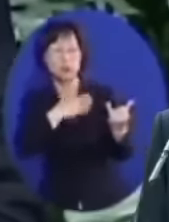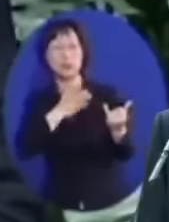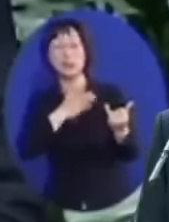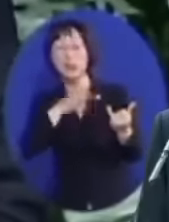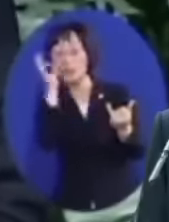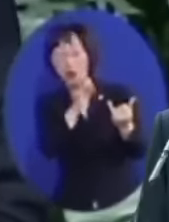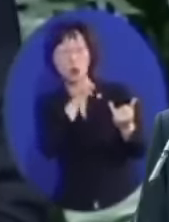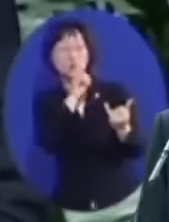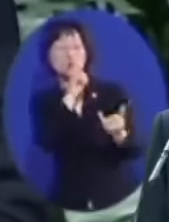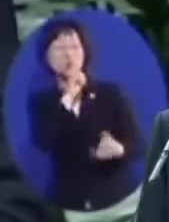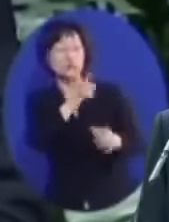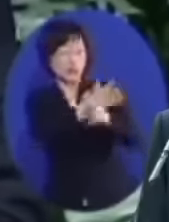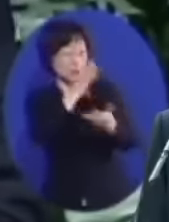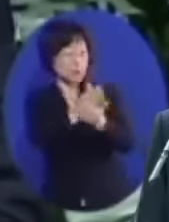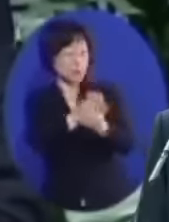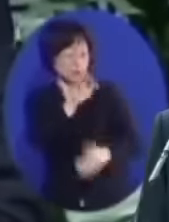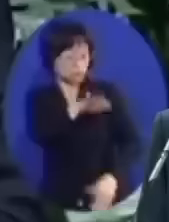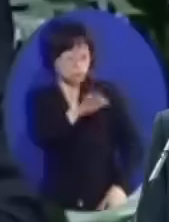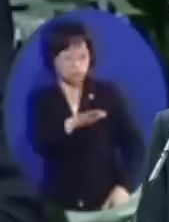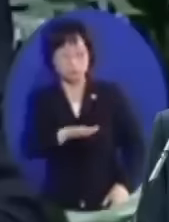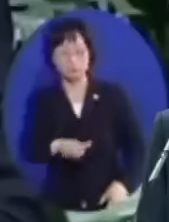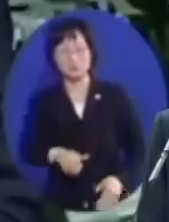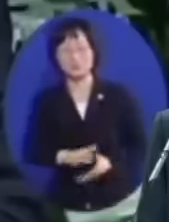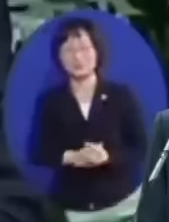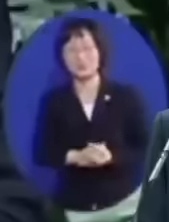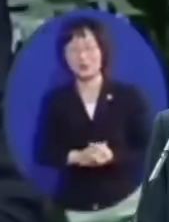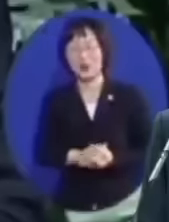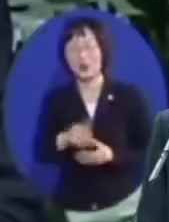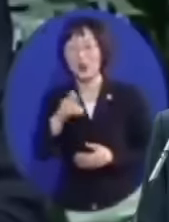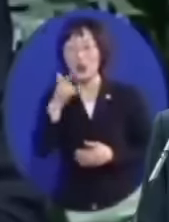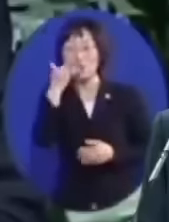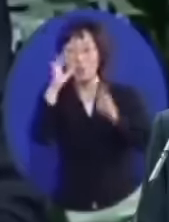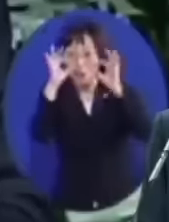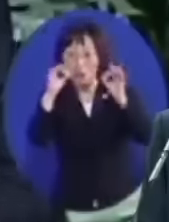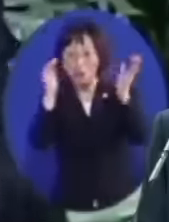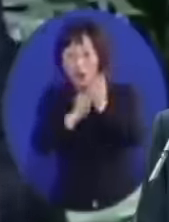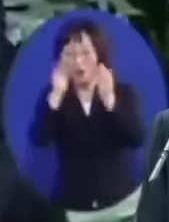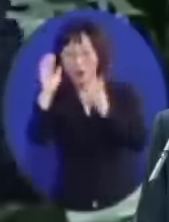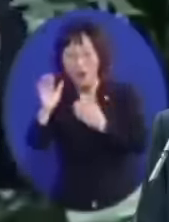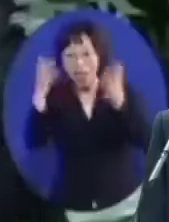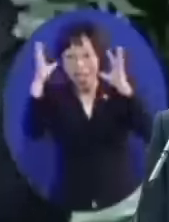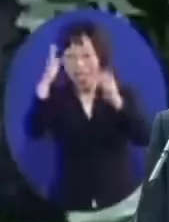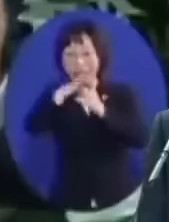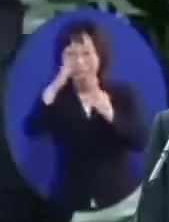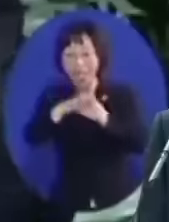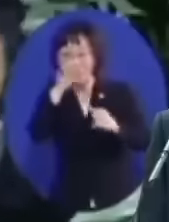쉬쉬 그럼 부모의 프로그램을 다 보고 난 다음에 어린아이들이 좋아하는 막